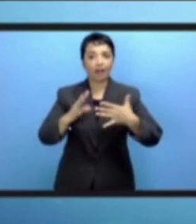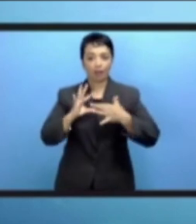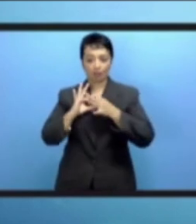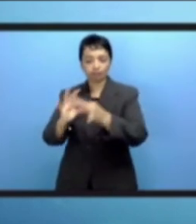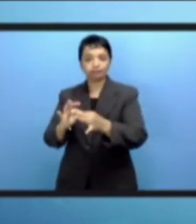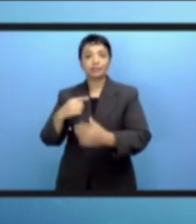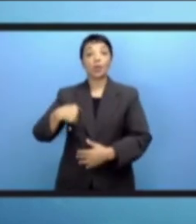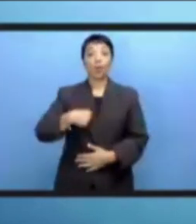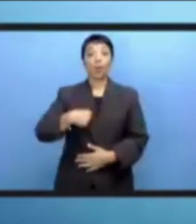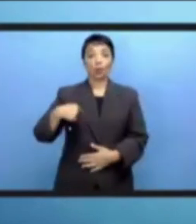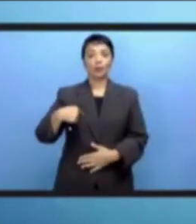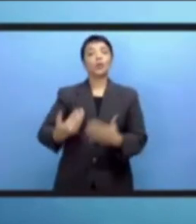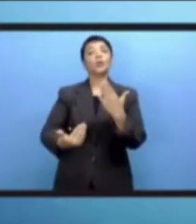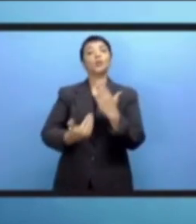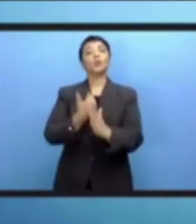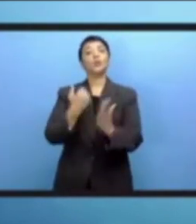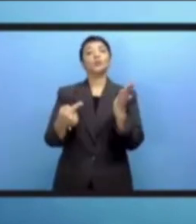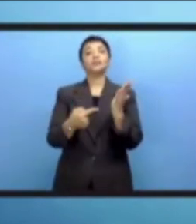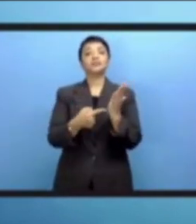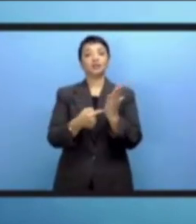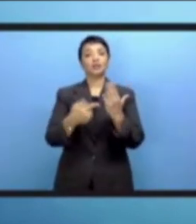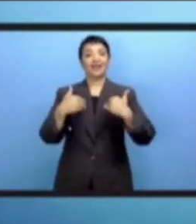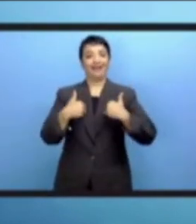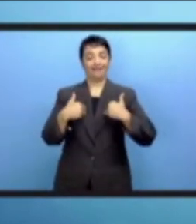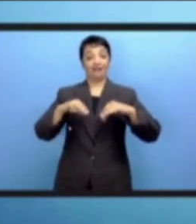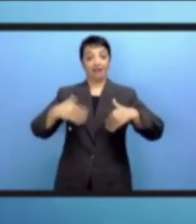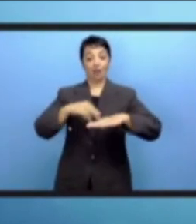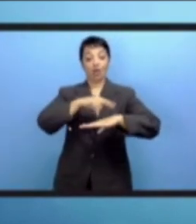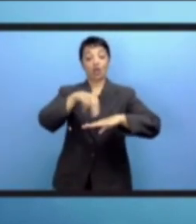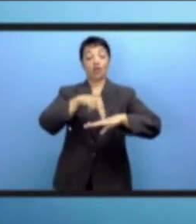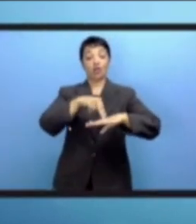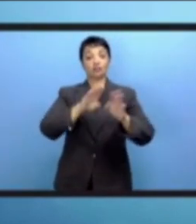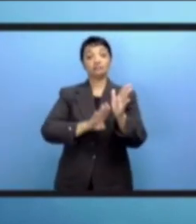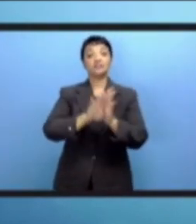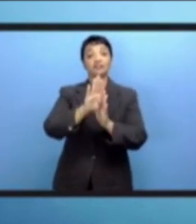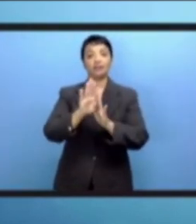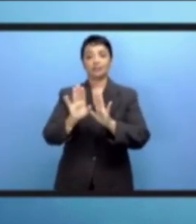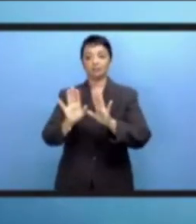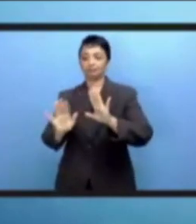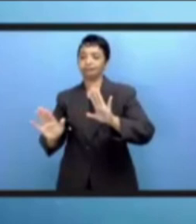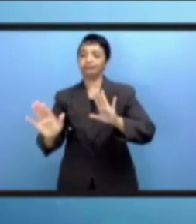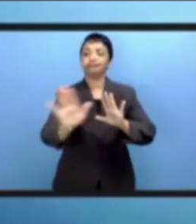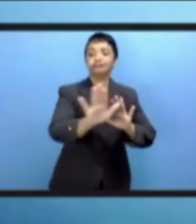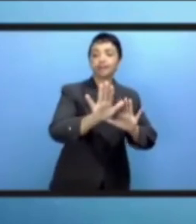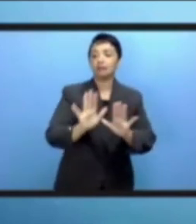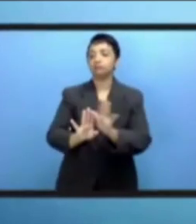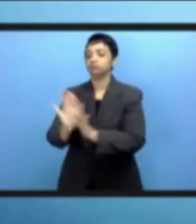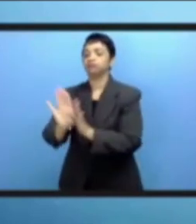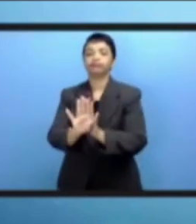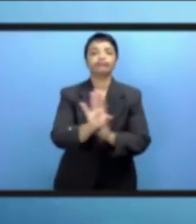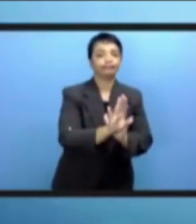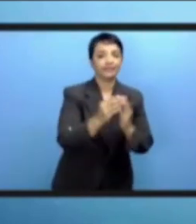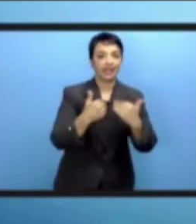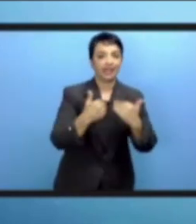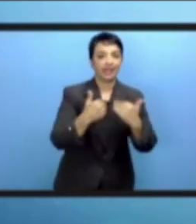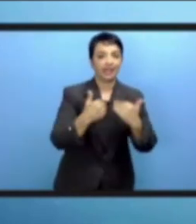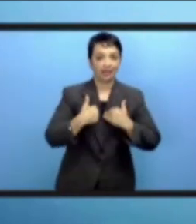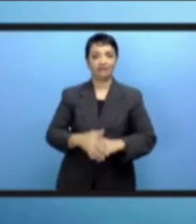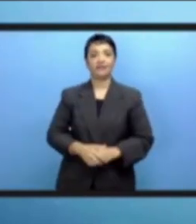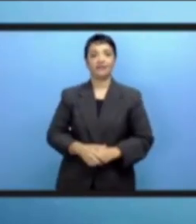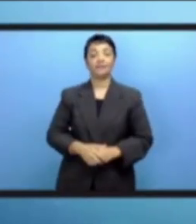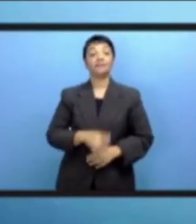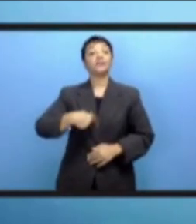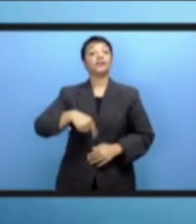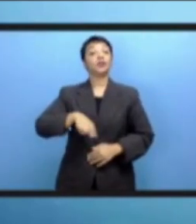Используя искусственный интеллект и другие новейшие технологии, мы стараемся и стремимся развивать нашу